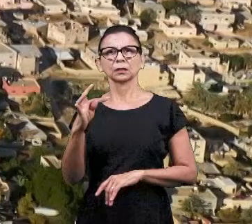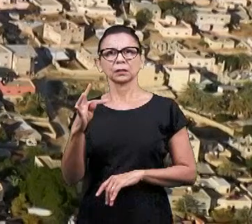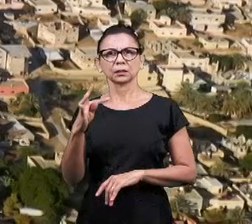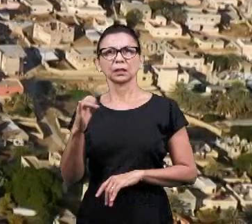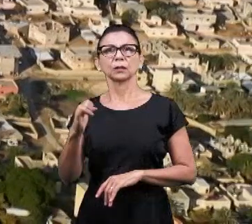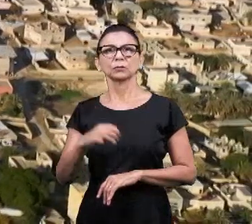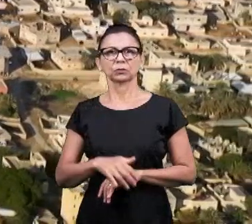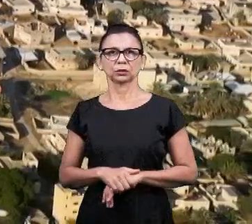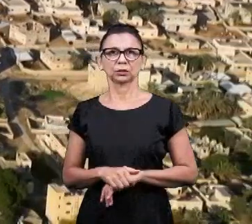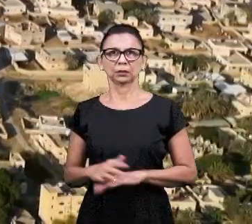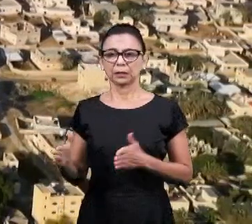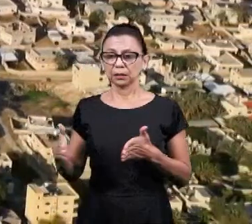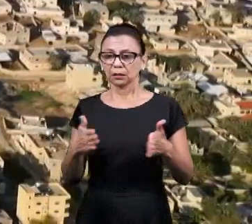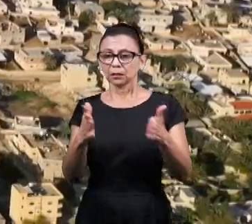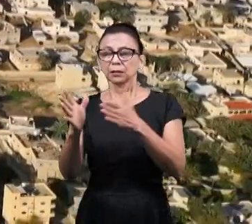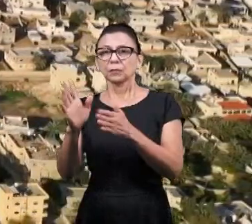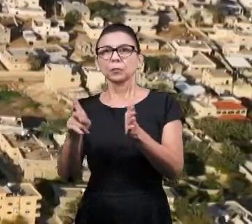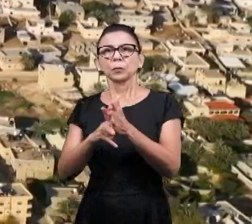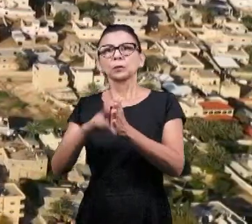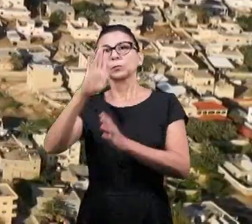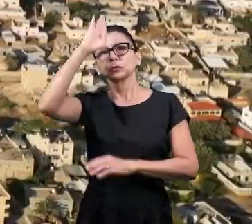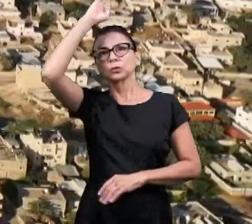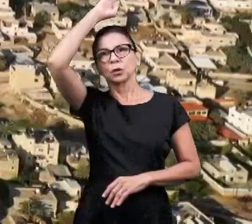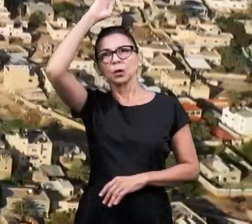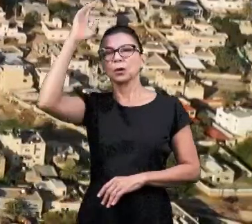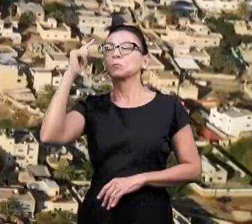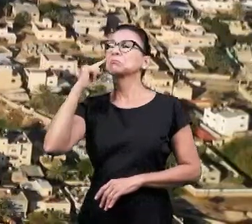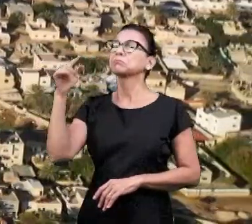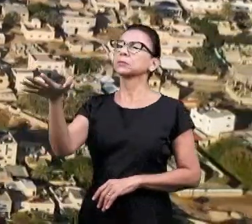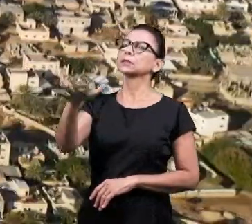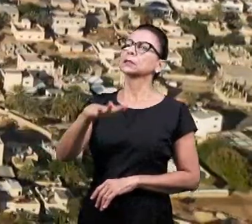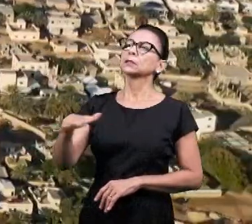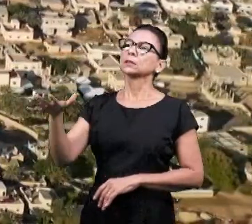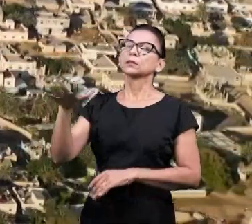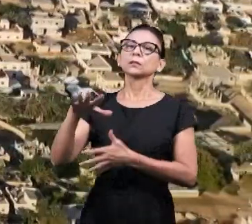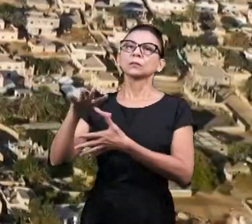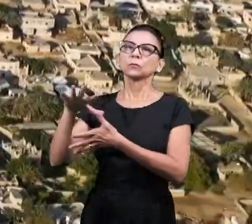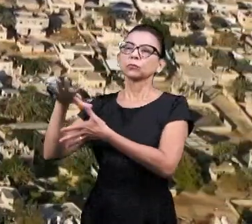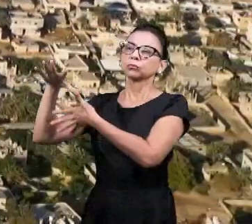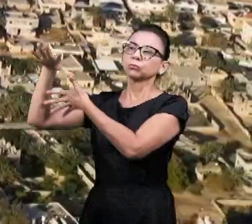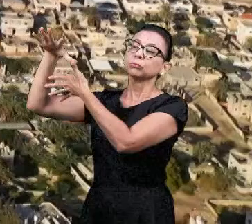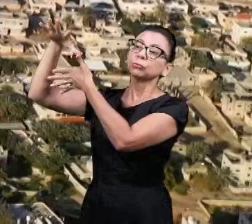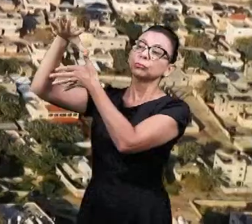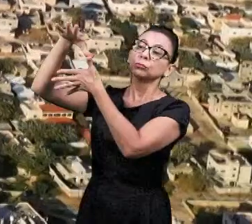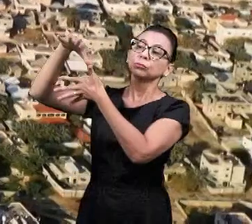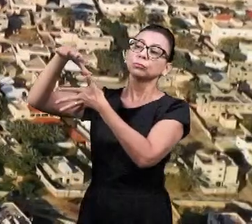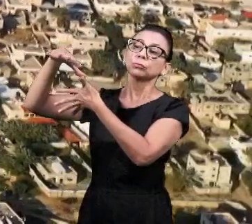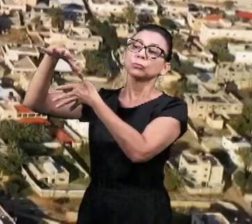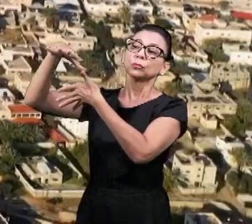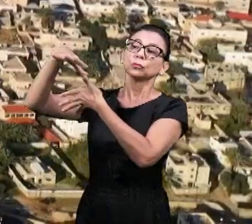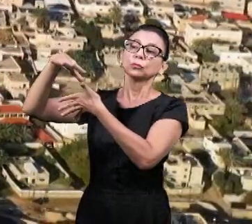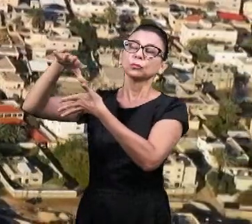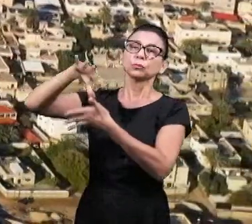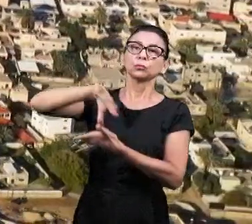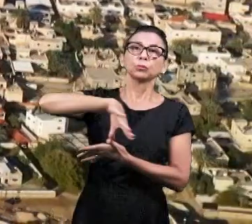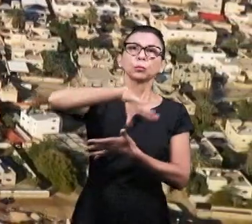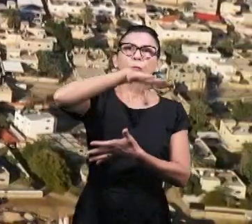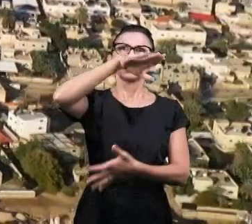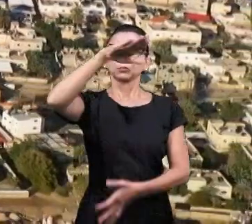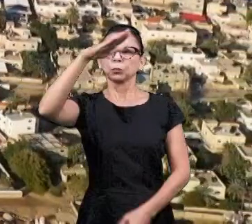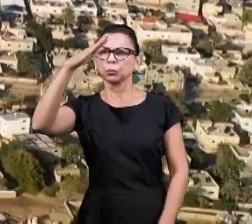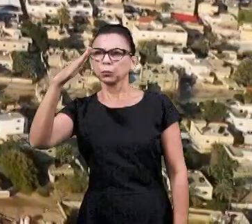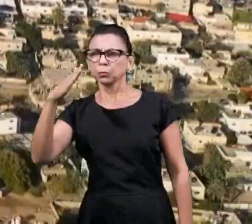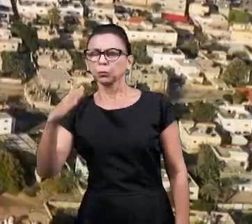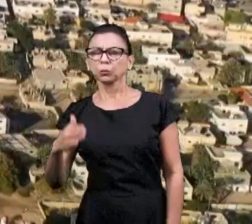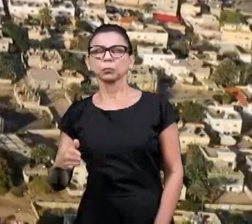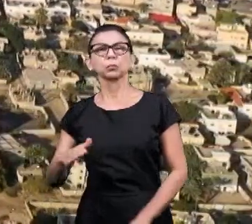c'était un chemin romain. Vous pouvez voir la ville de Jéricho dans le jour actuel, dans les hautes montagnes à gauche